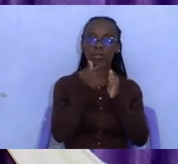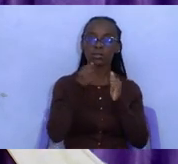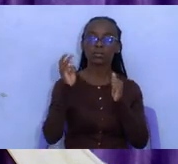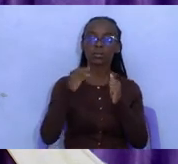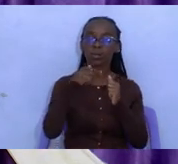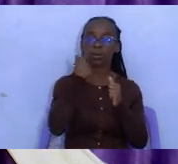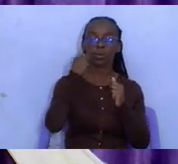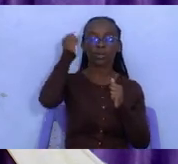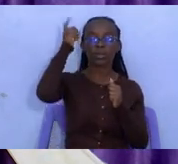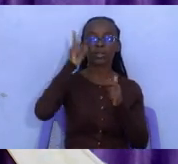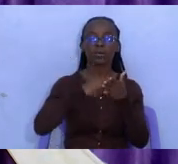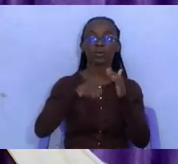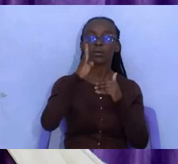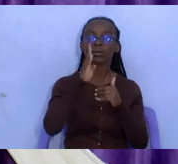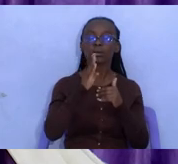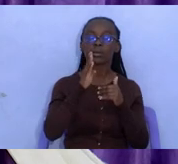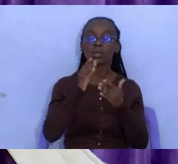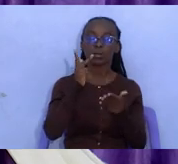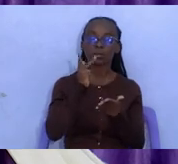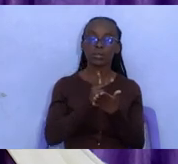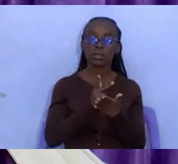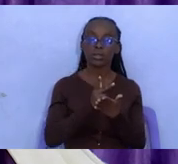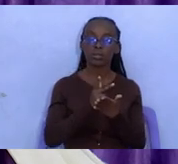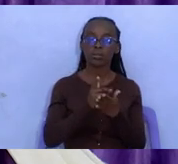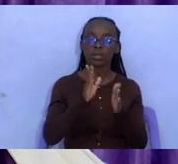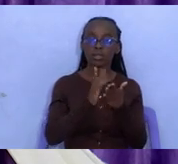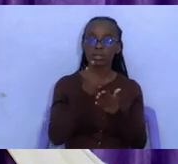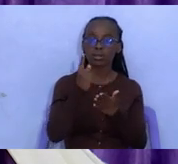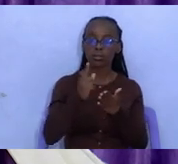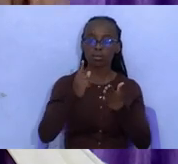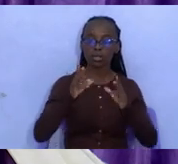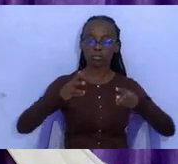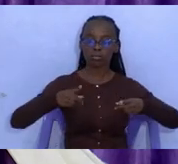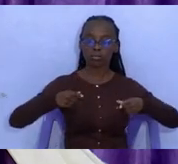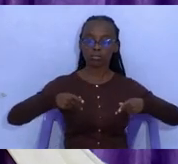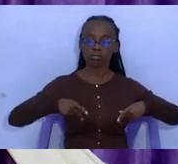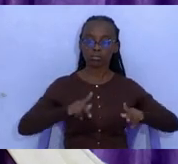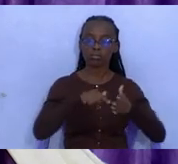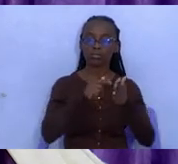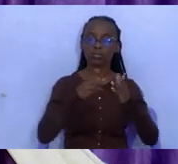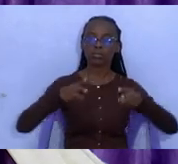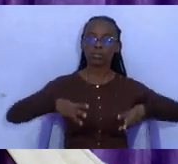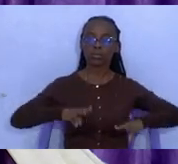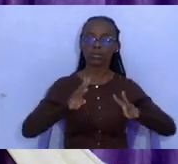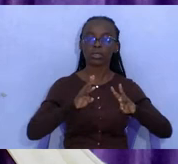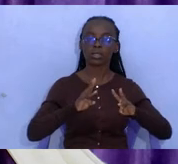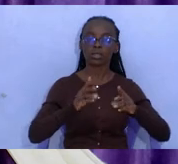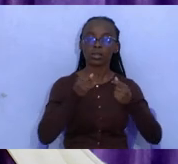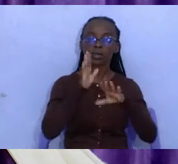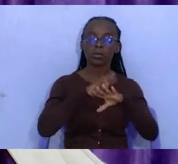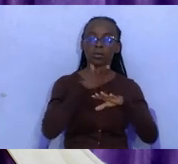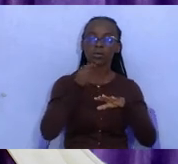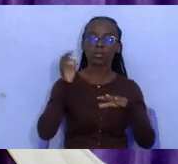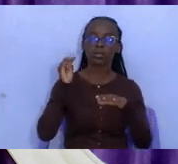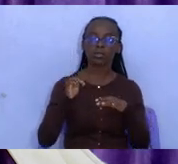aliyeelewa yale Mungu alikuwa ameyaweka kwamba mtu akapita njia hii itakuwa salama na yeye, na wala hakuwa